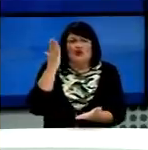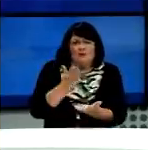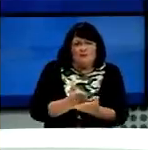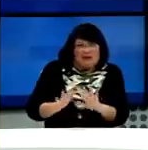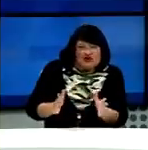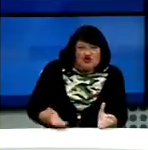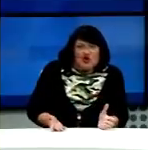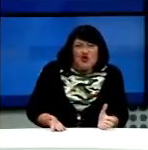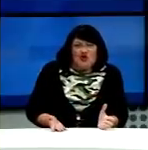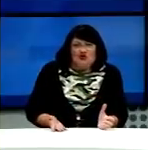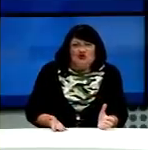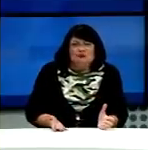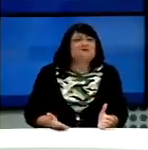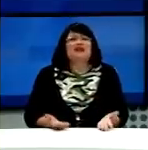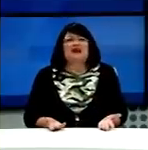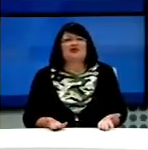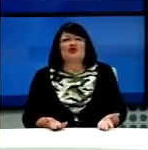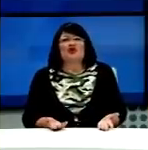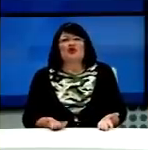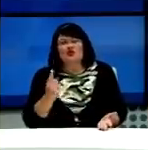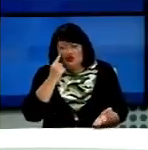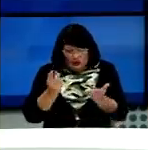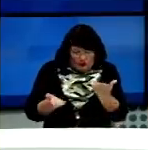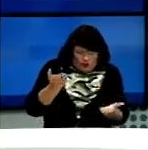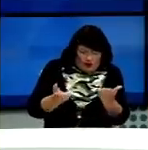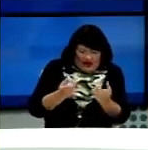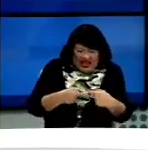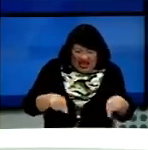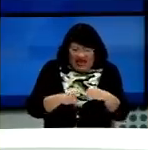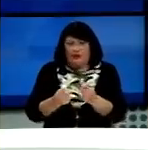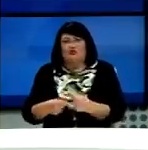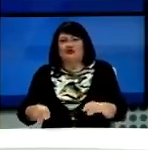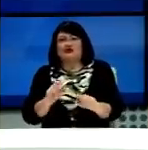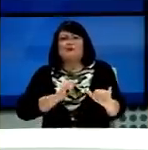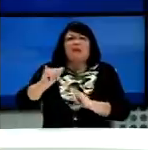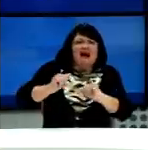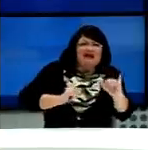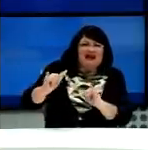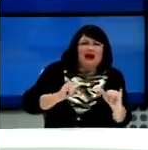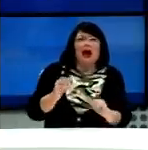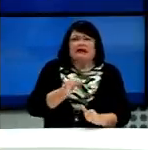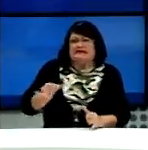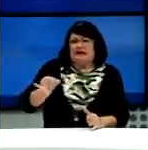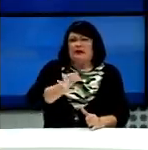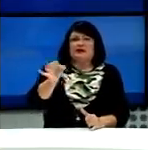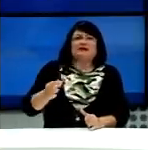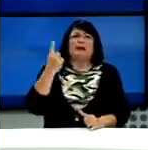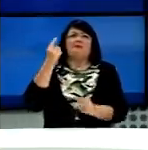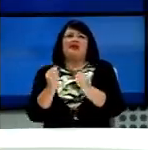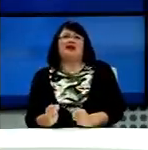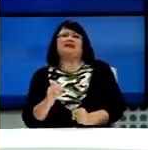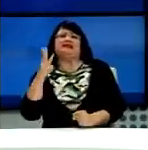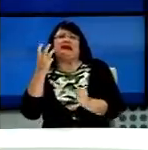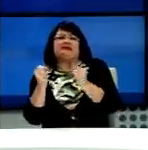θέμα? Βάζοντας στο ζύγι και αίθουσες σε απομακρυσμένες περιοχές, σε νησιά, μονοθέσια,